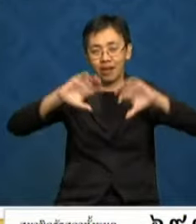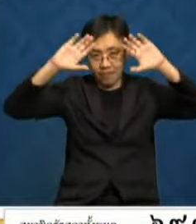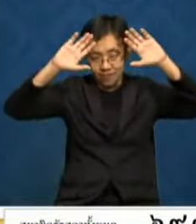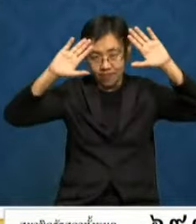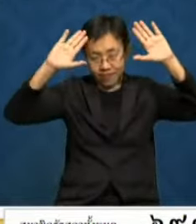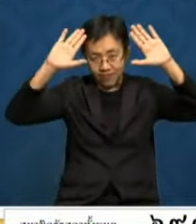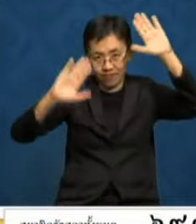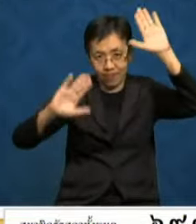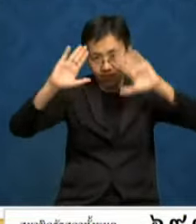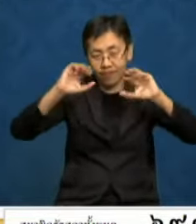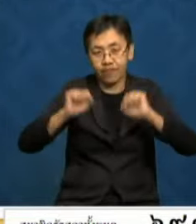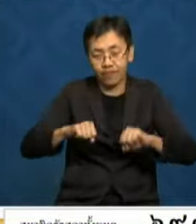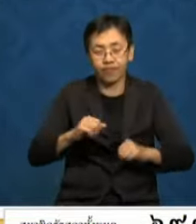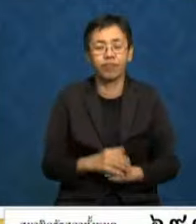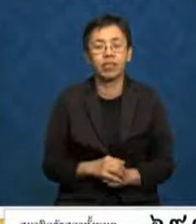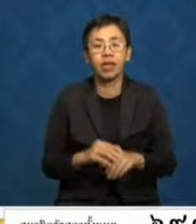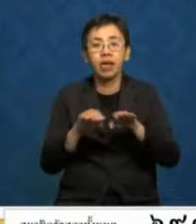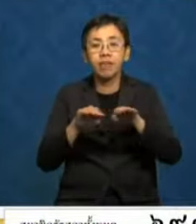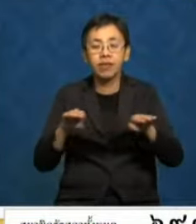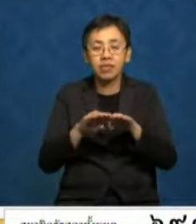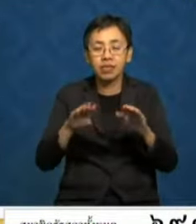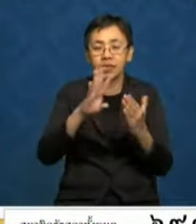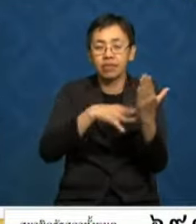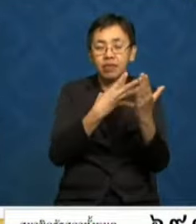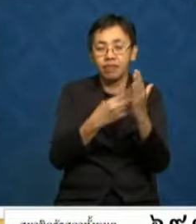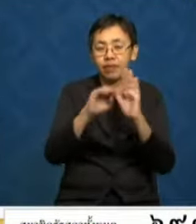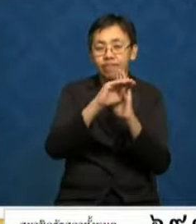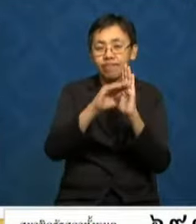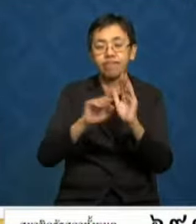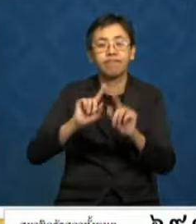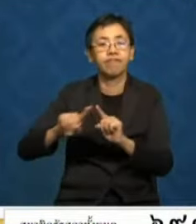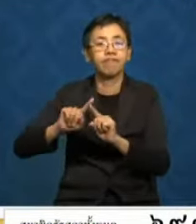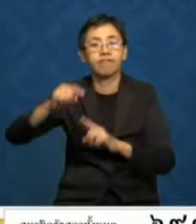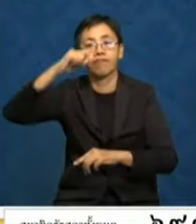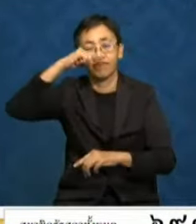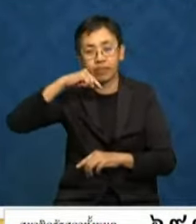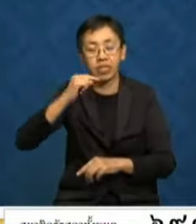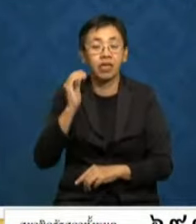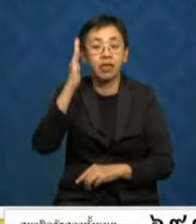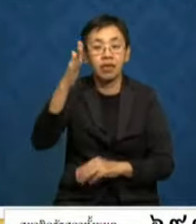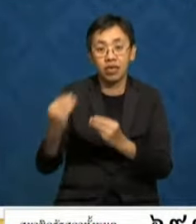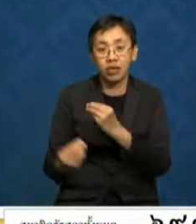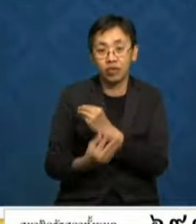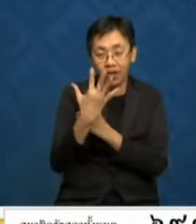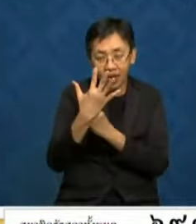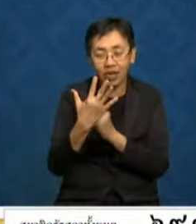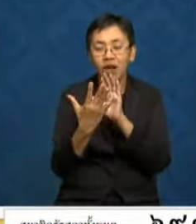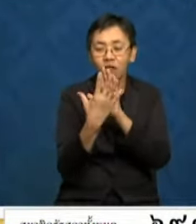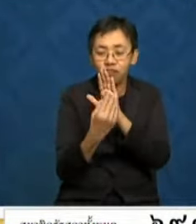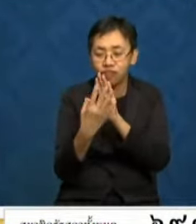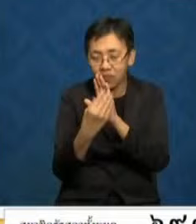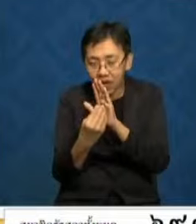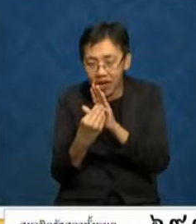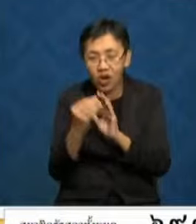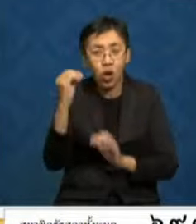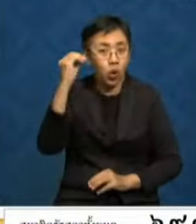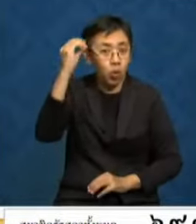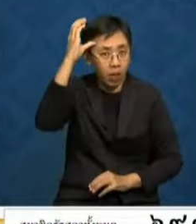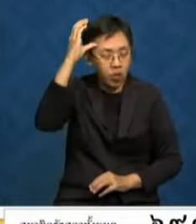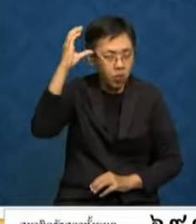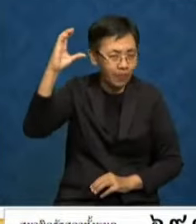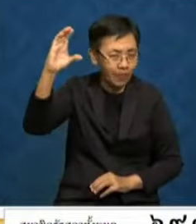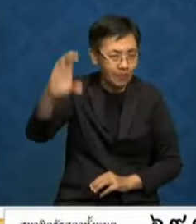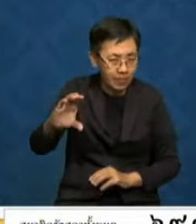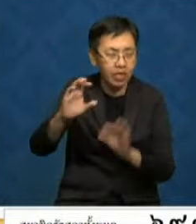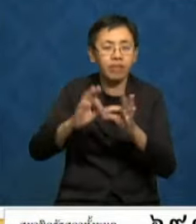ดับมาตรฐานการดำเนินนโยบายด้านต่างๆของไทยเพื่อที่จะเพิ่มโอกาสในการถ่ายทอดเรื่องขององค์ความรู้ซึ่งสำคั